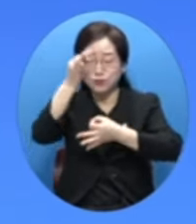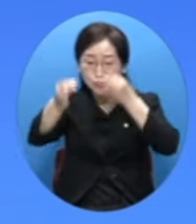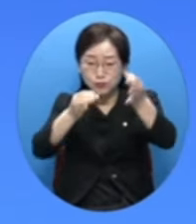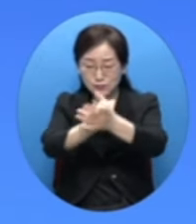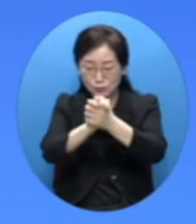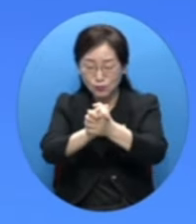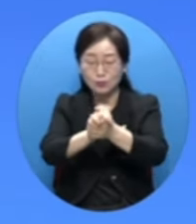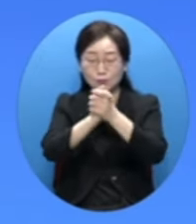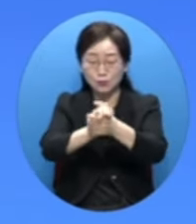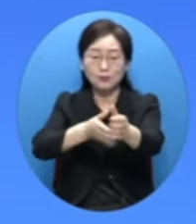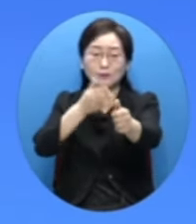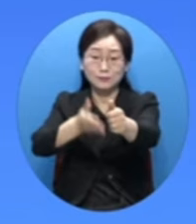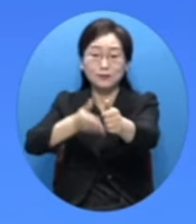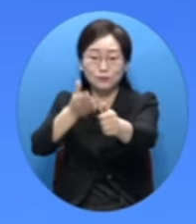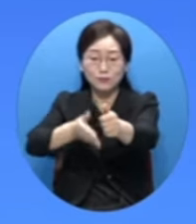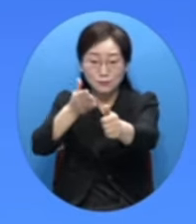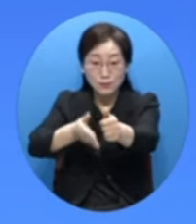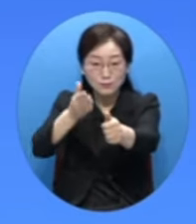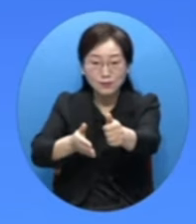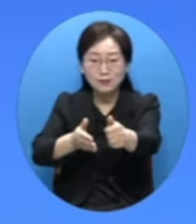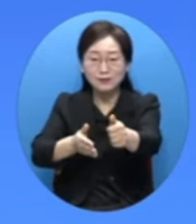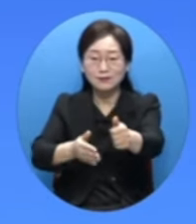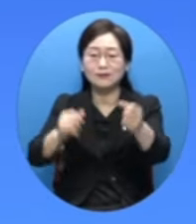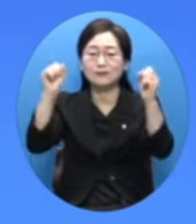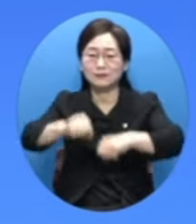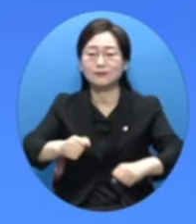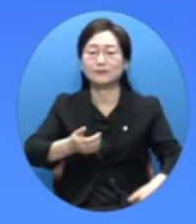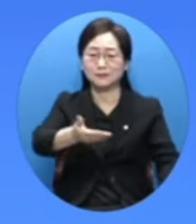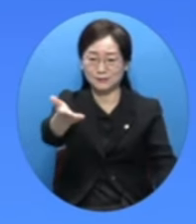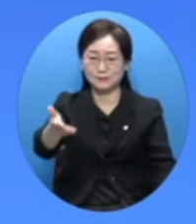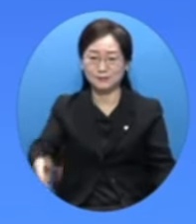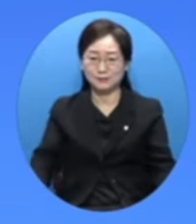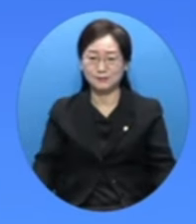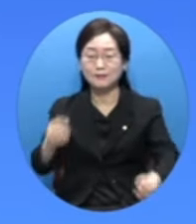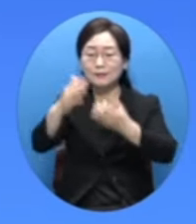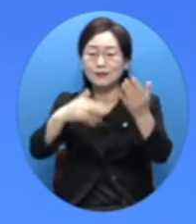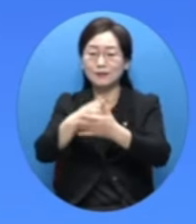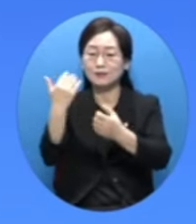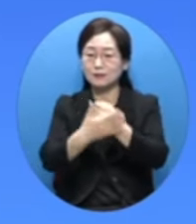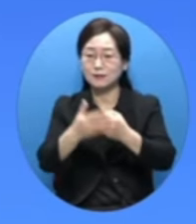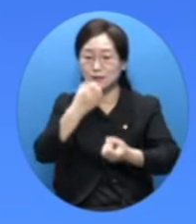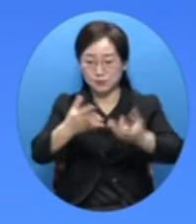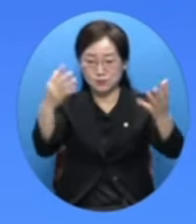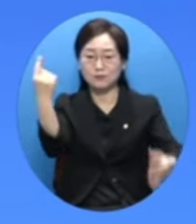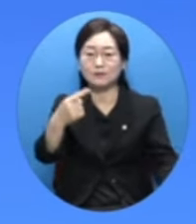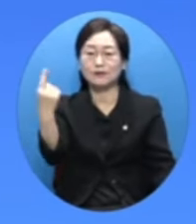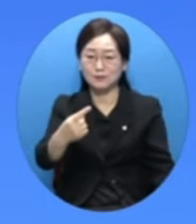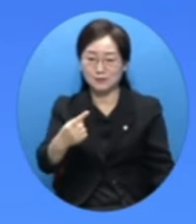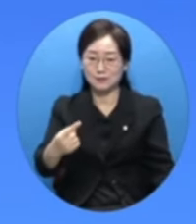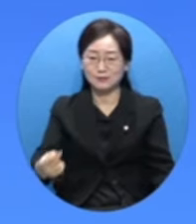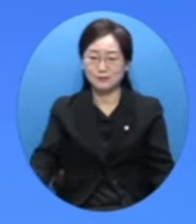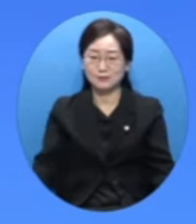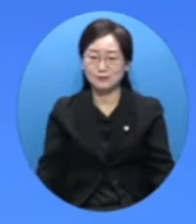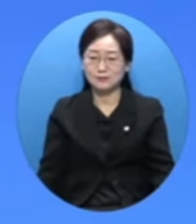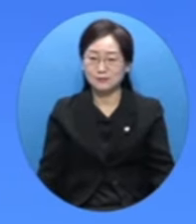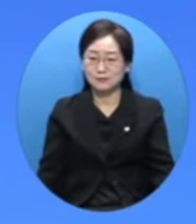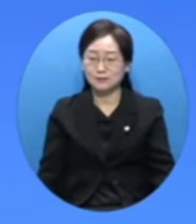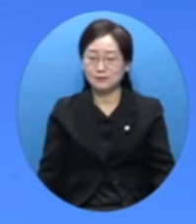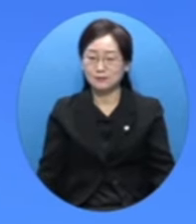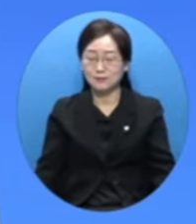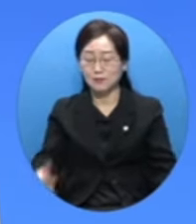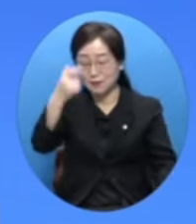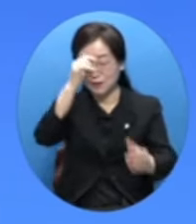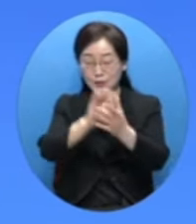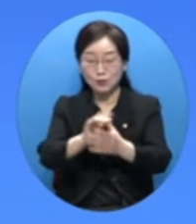또 구하고 또 구하고 또 구하면 응답이 다가옵니다. 하나님의 은혜와 축복이 임하게 되는 것입니다.